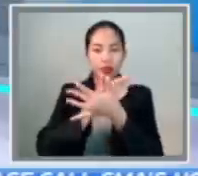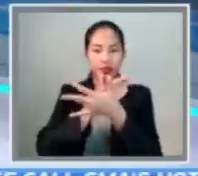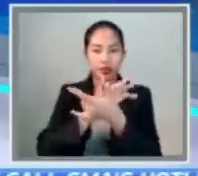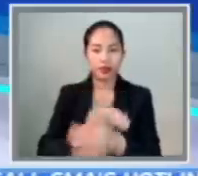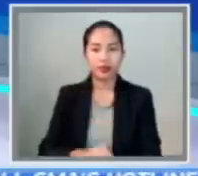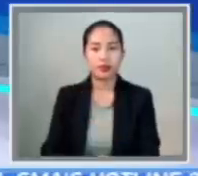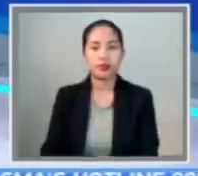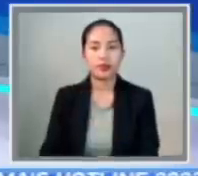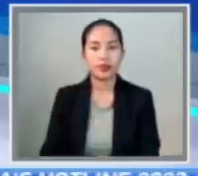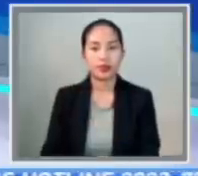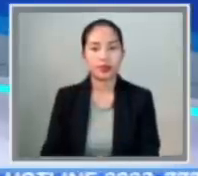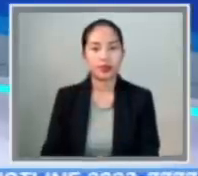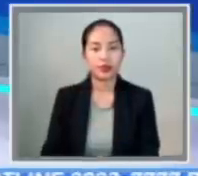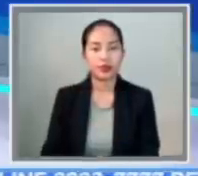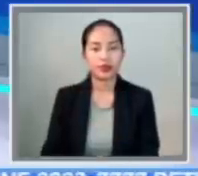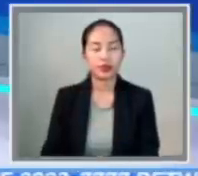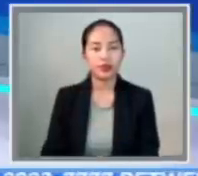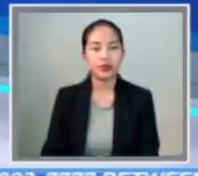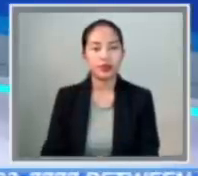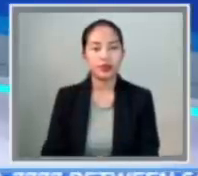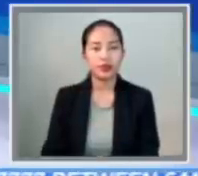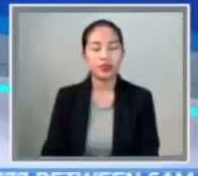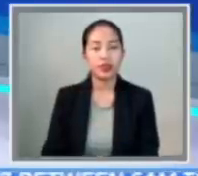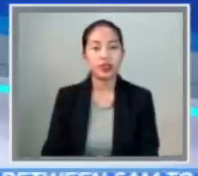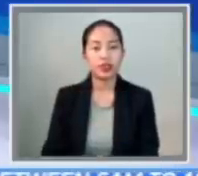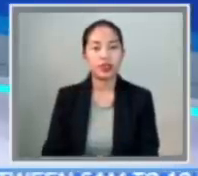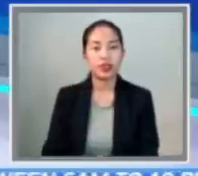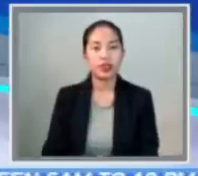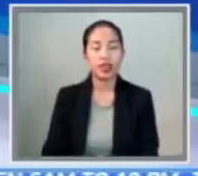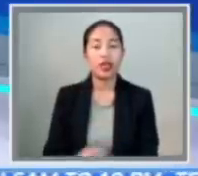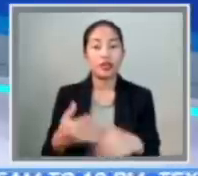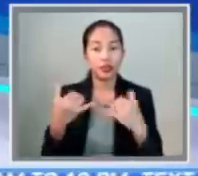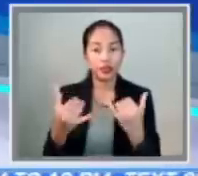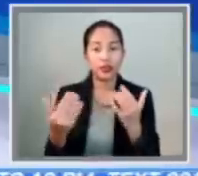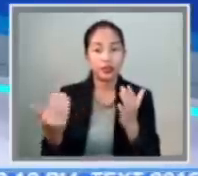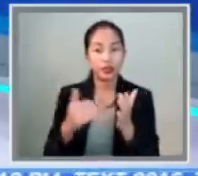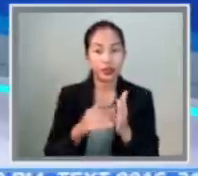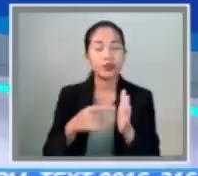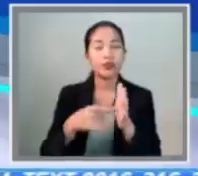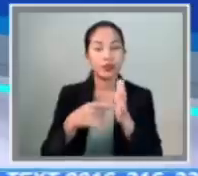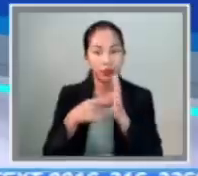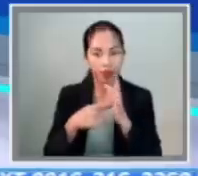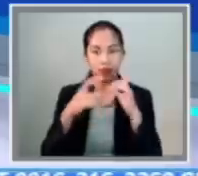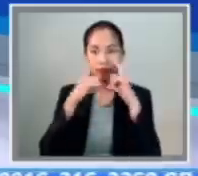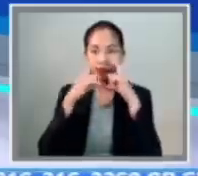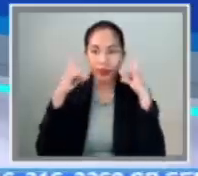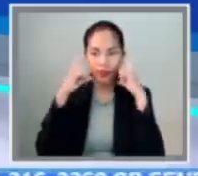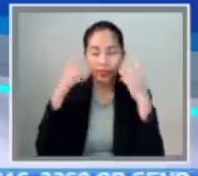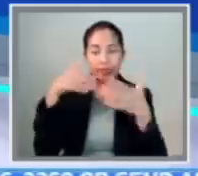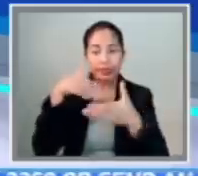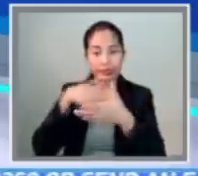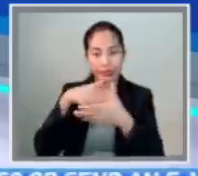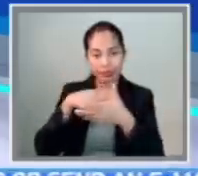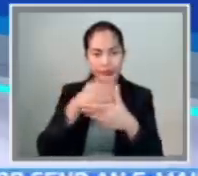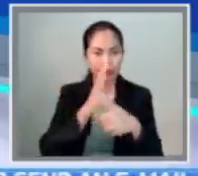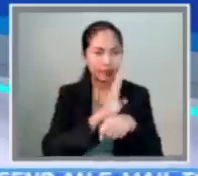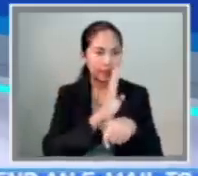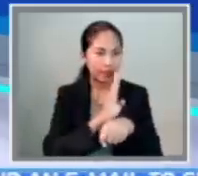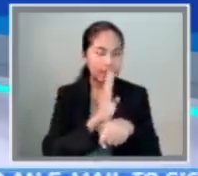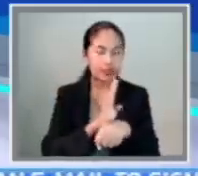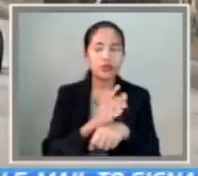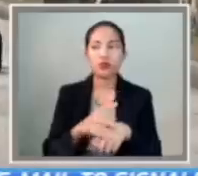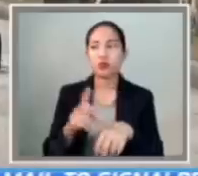Muli pong ipinatutupad ang mandatory na pagsusuot ng face mask sa loob ng mga establishmento at matataong lugar sa Baguio